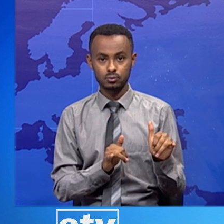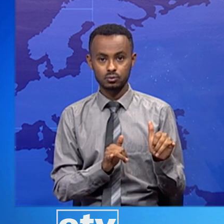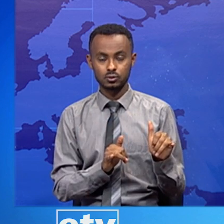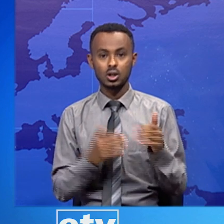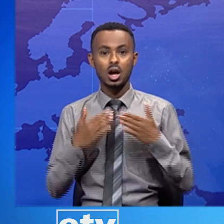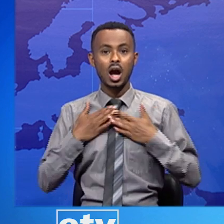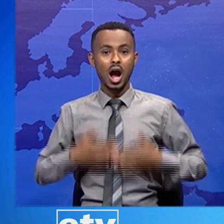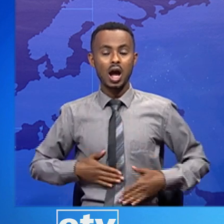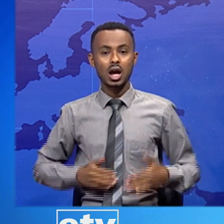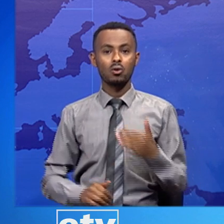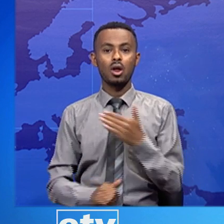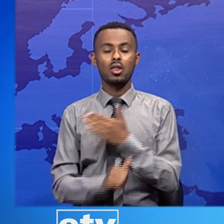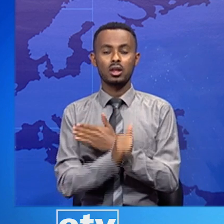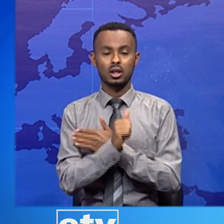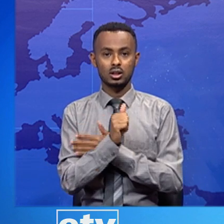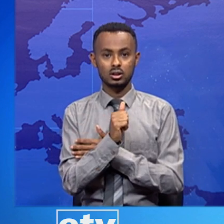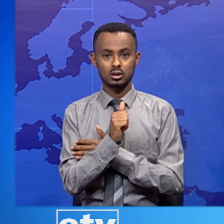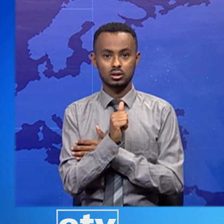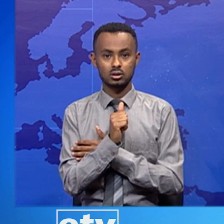አካል ጉዳተኝነቱ